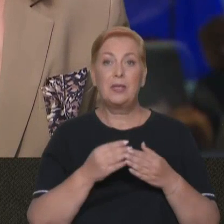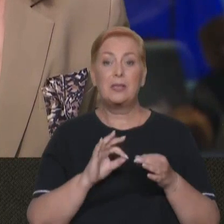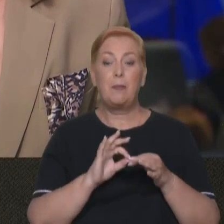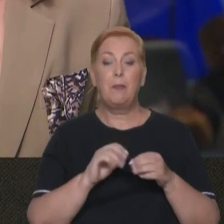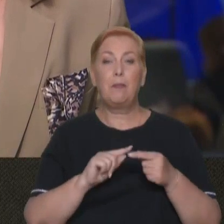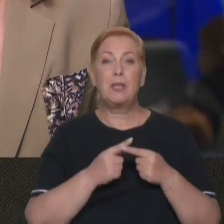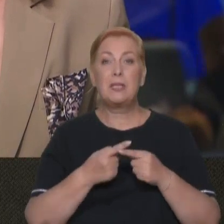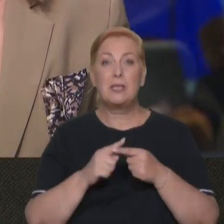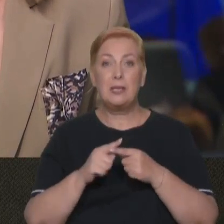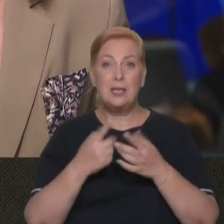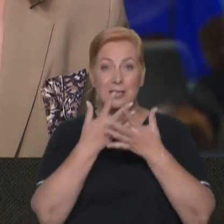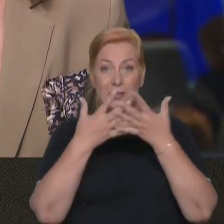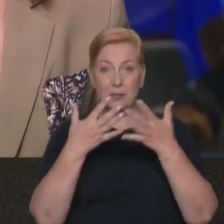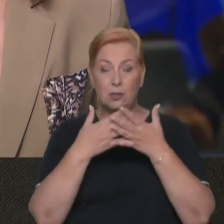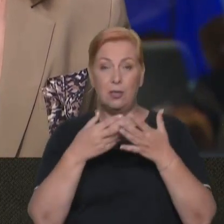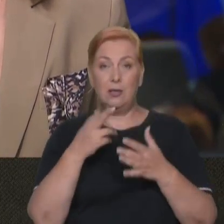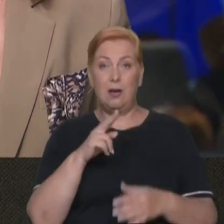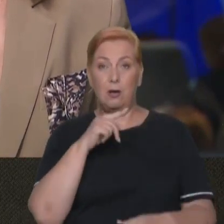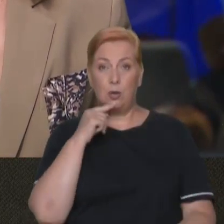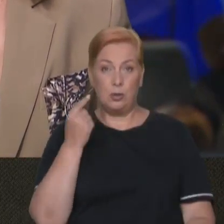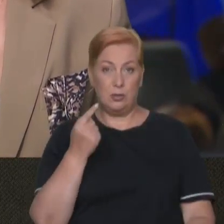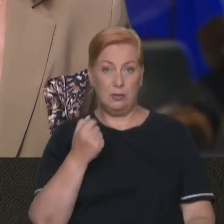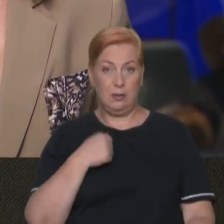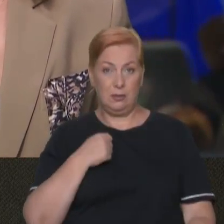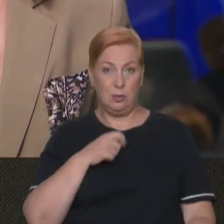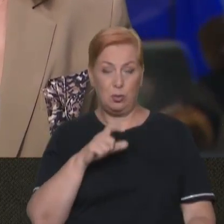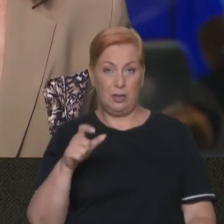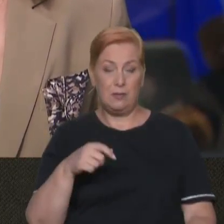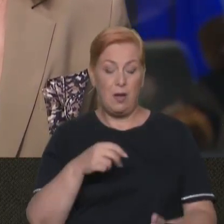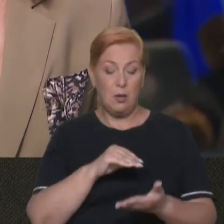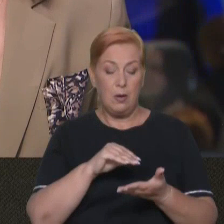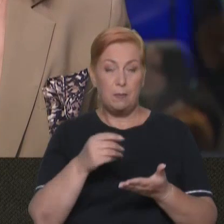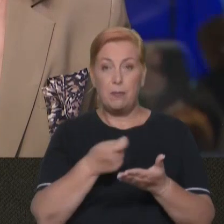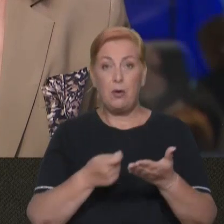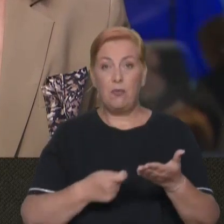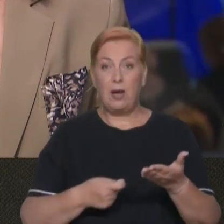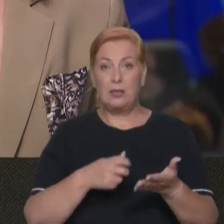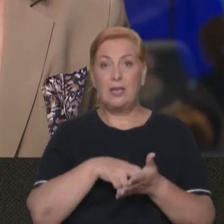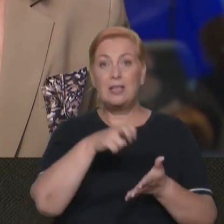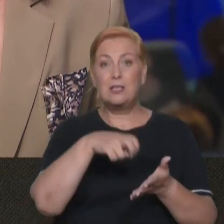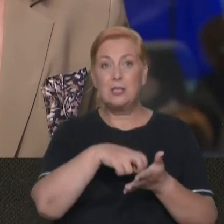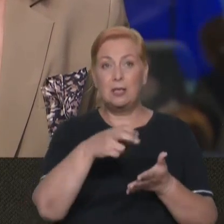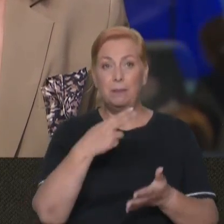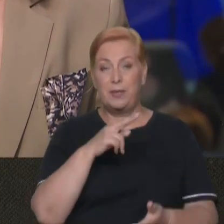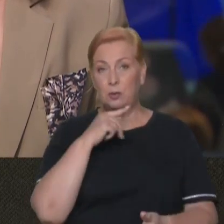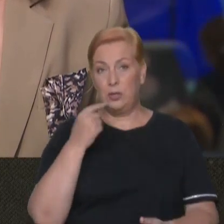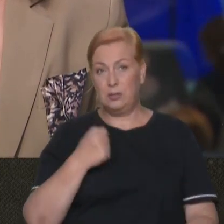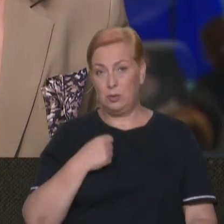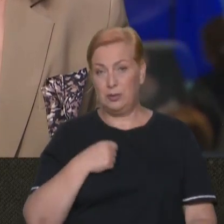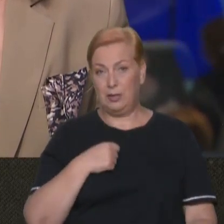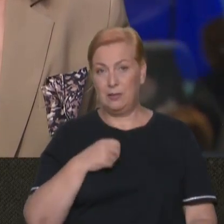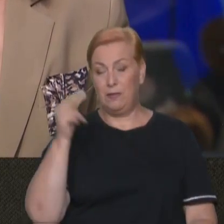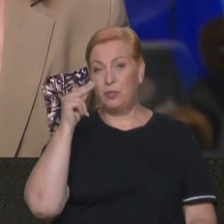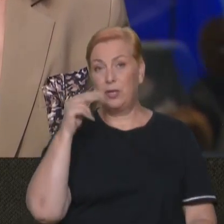для рашинських військових або малювати листи для російських солдатів або вивчати історію та яка є неправдива за